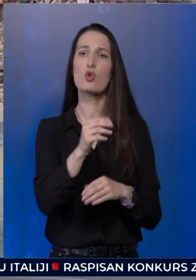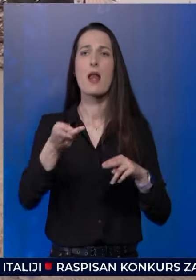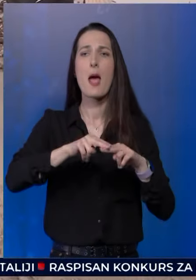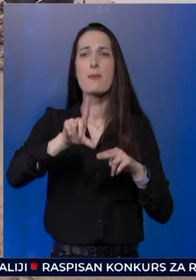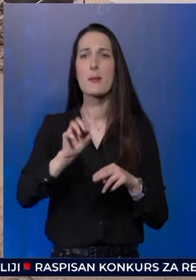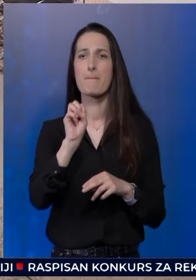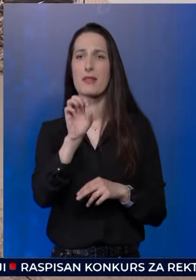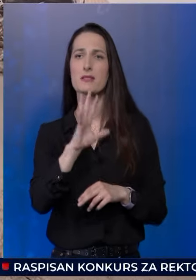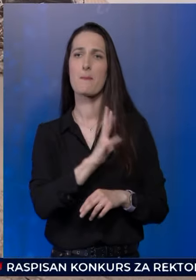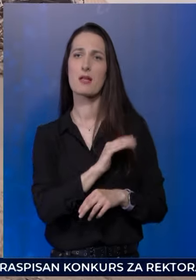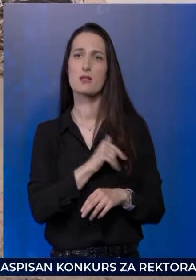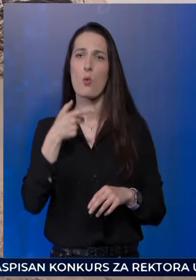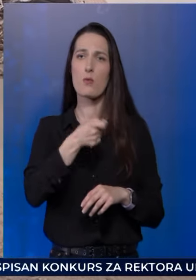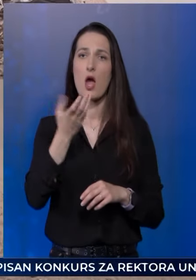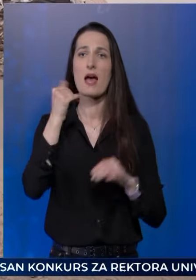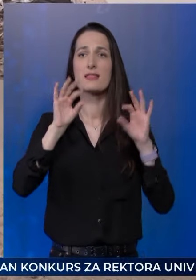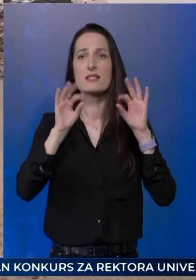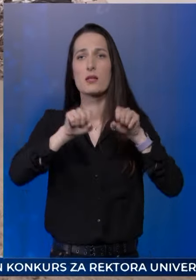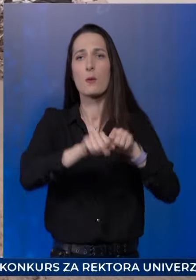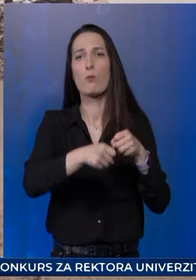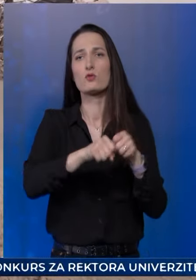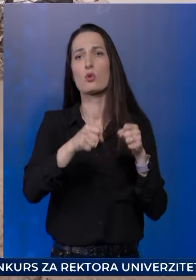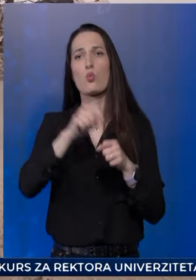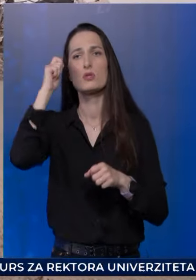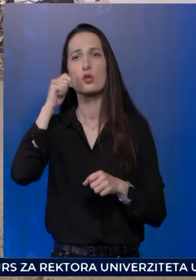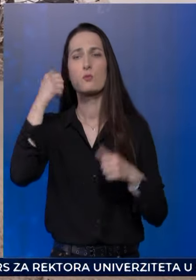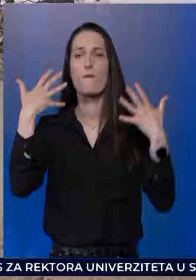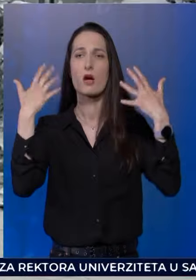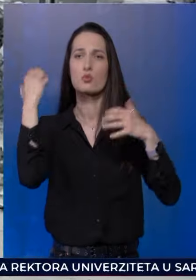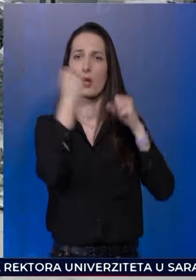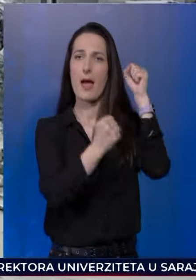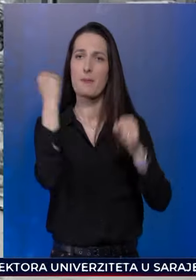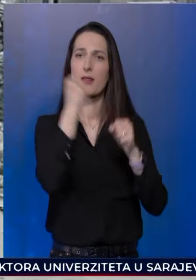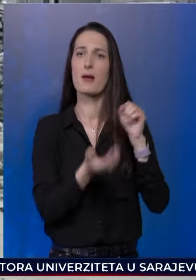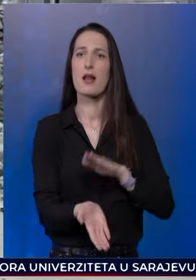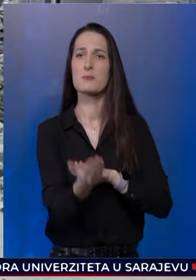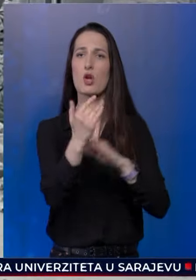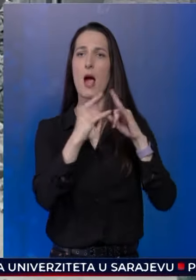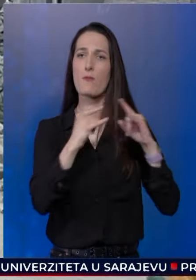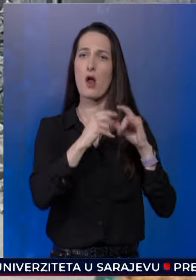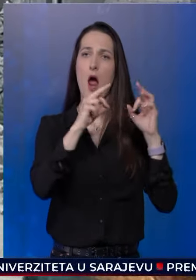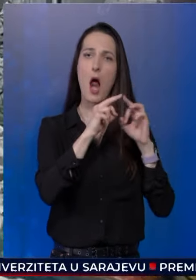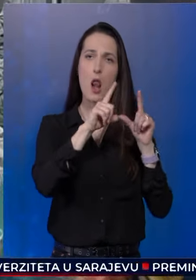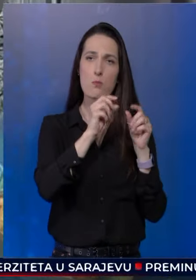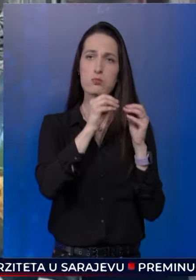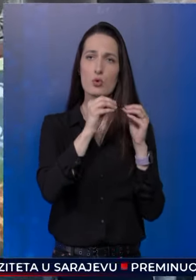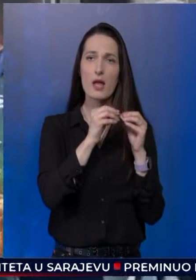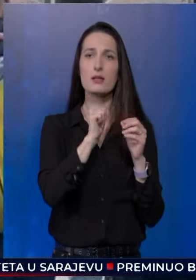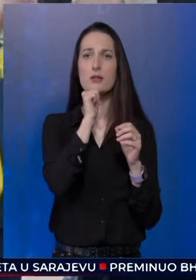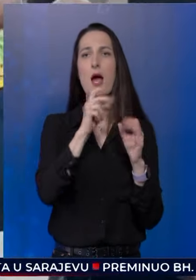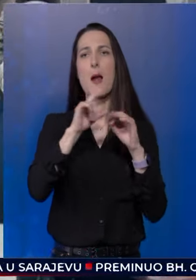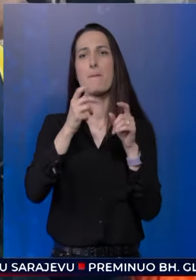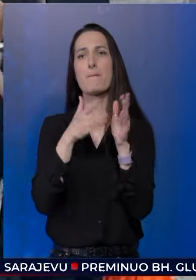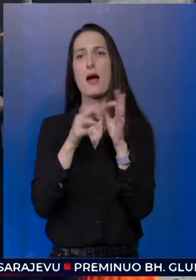Palestinaca ubijeno, a desetine povrijeđeno u izraelskim vazdušnim napadima na izbjegličke kampove Al-Burej i Al-Magazi